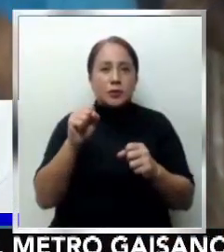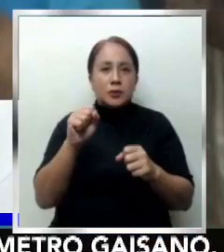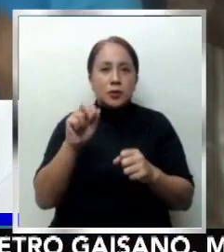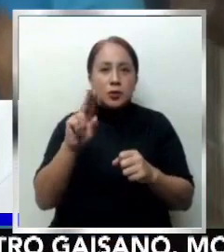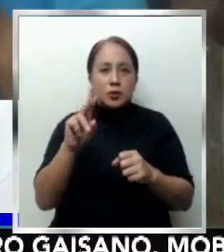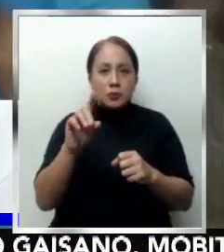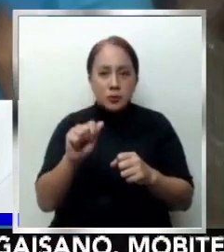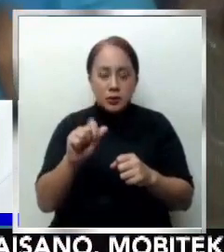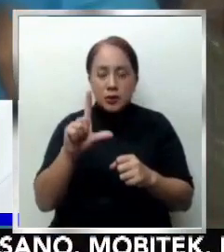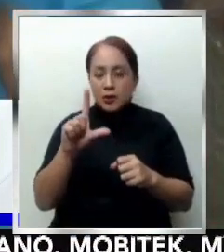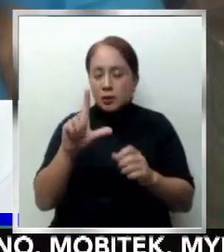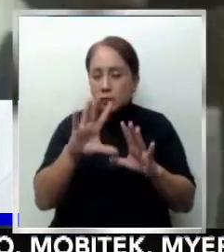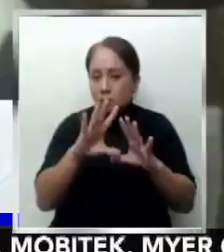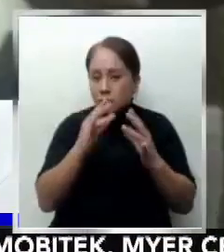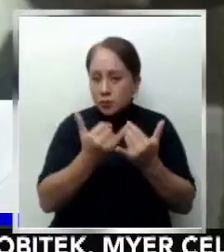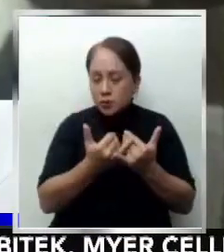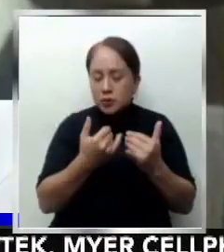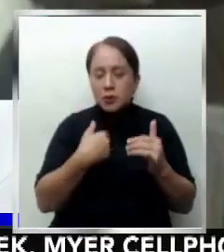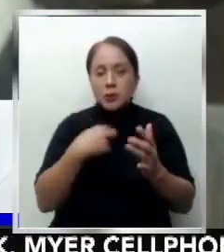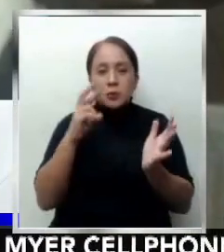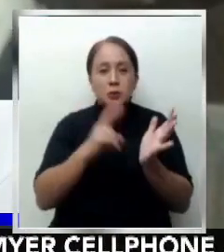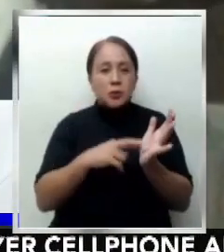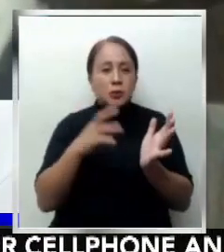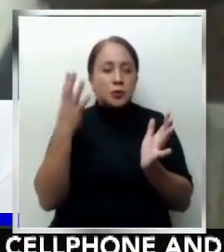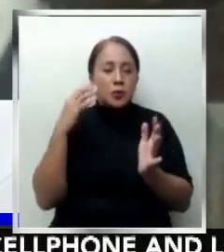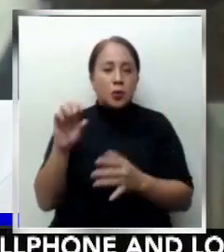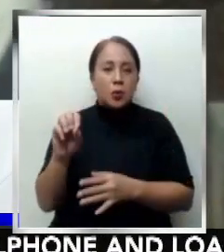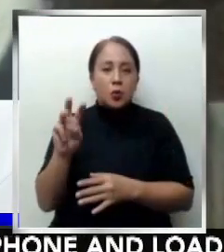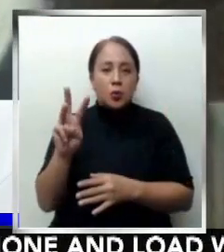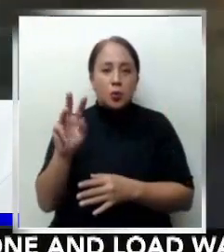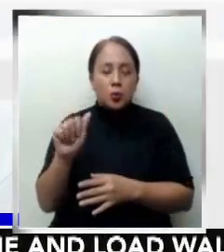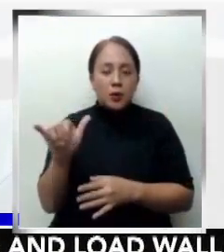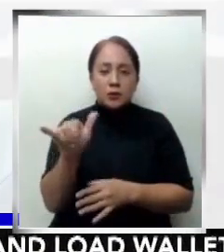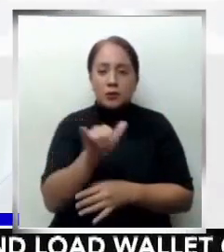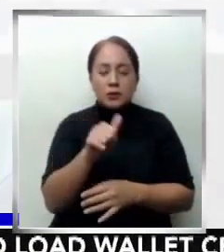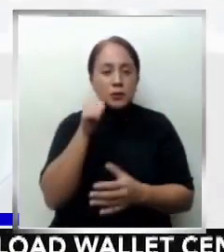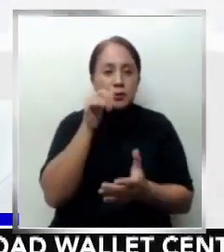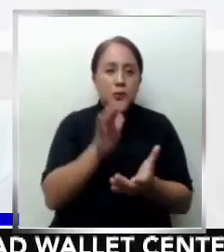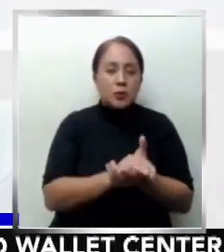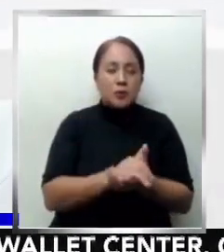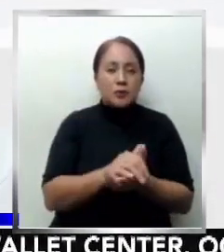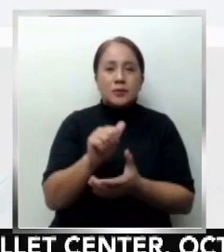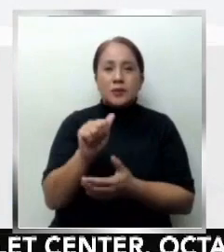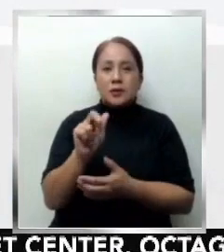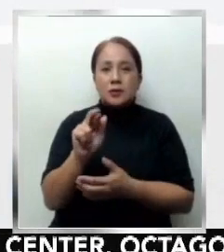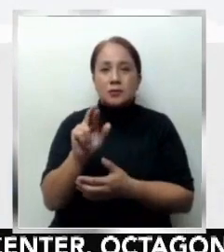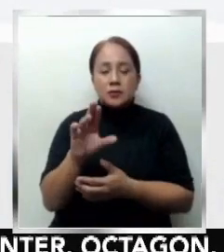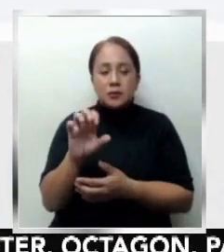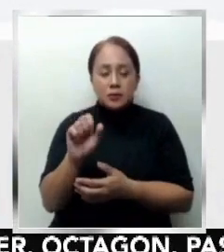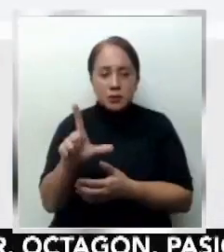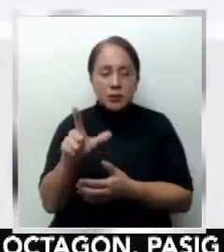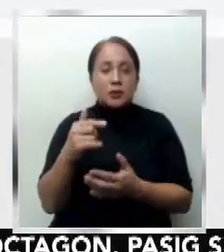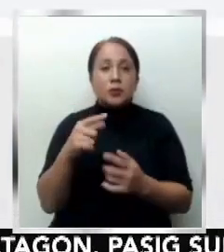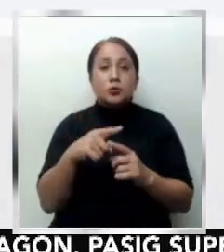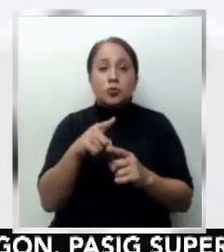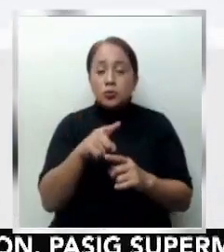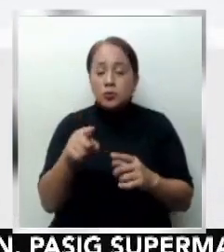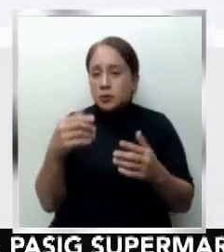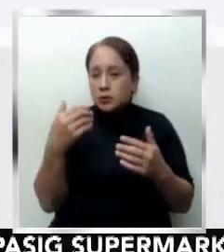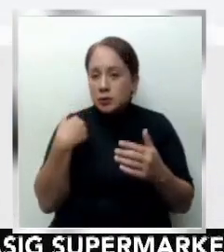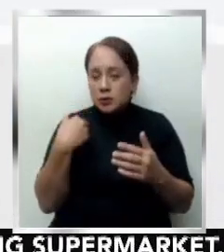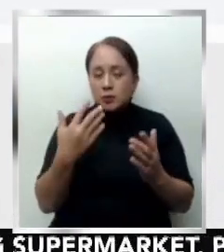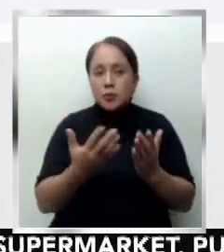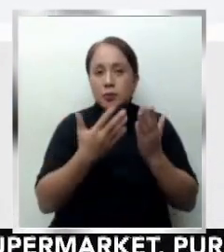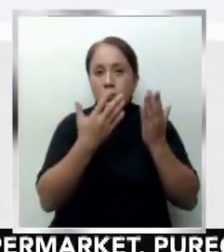kahit nakarehistro na noon sa OWA tulad ng asawa ni Arcel. Yun namang hindi pa nakapag-submit ng claim, pwede